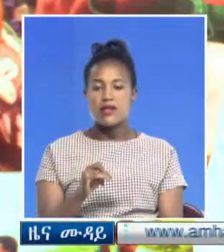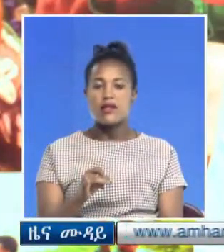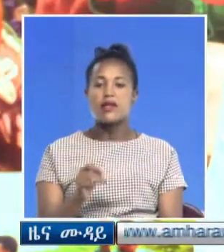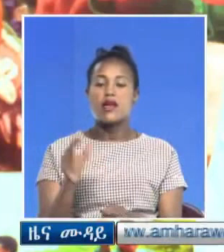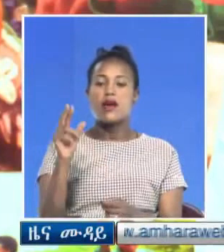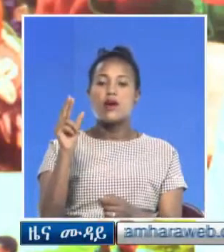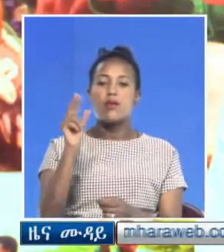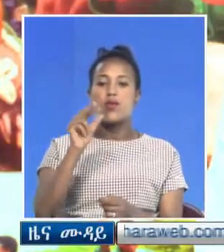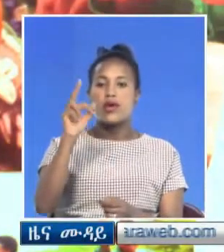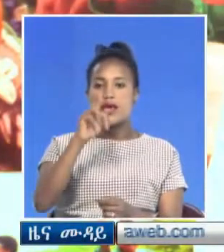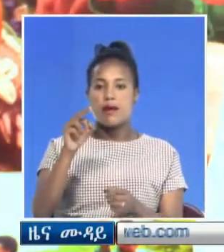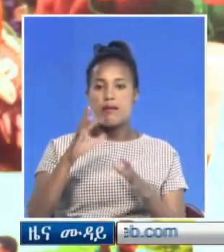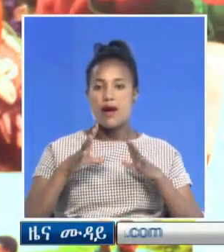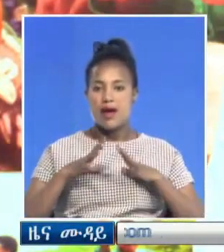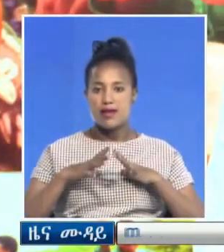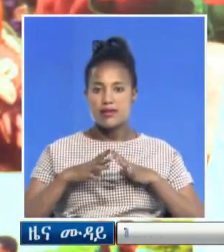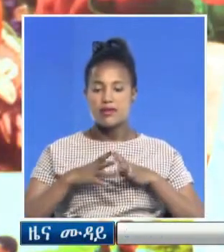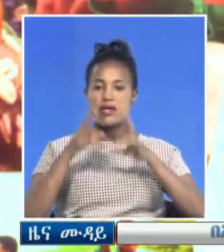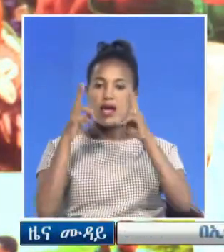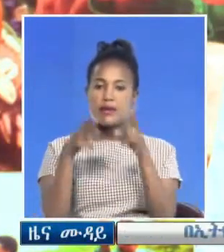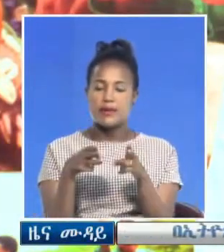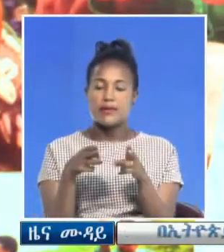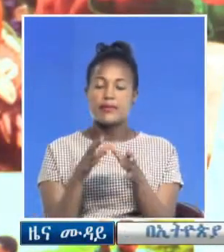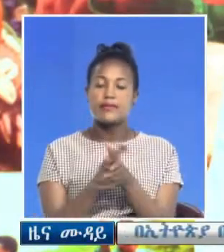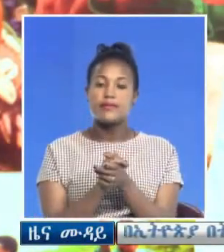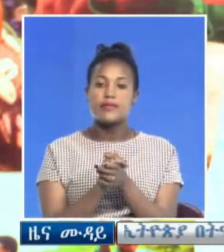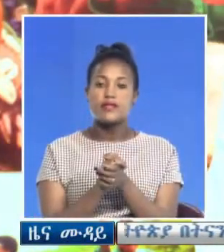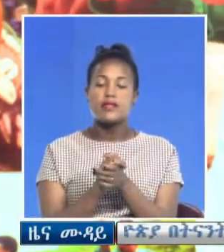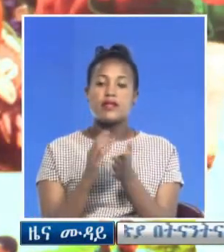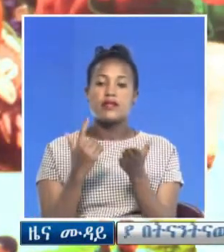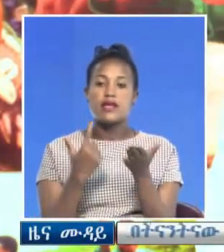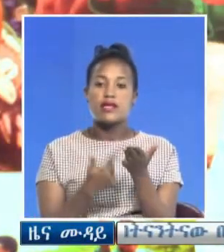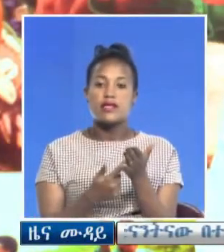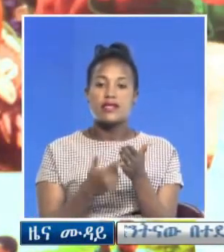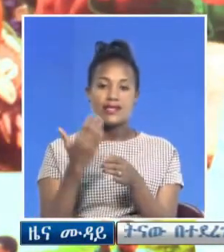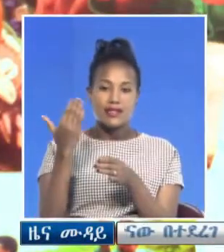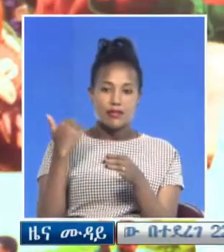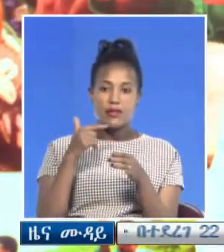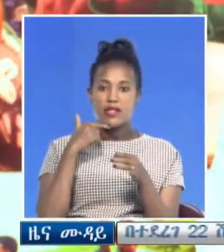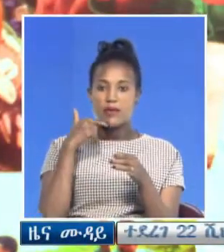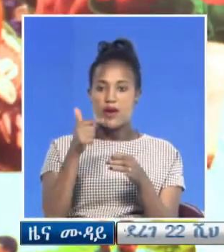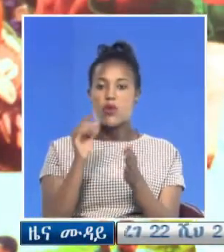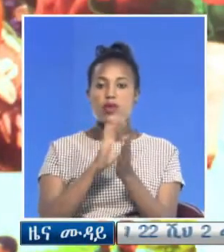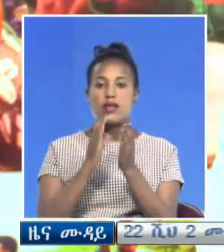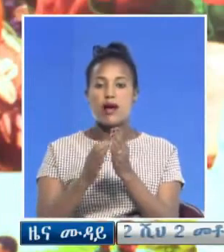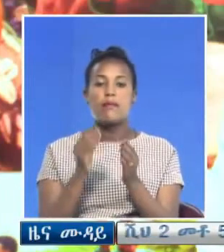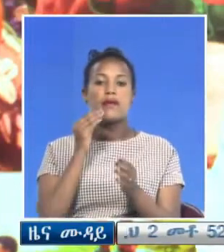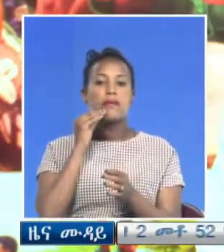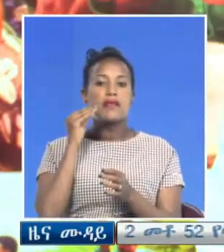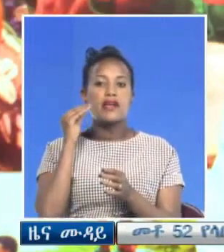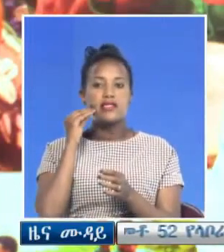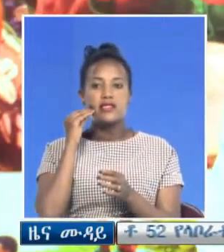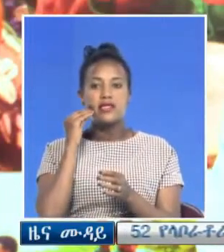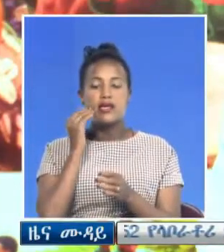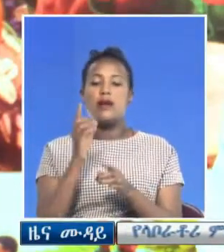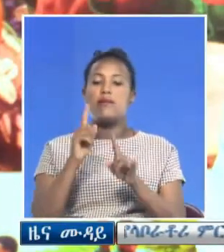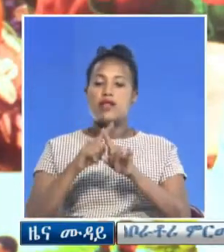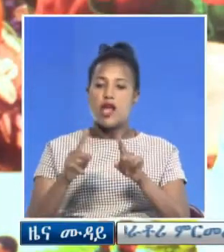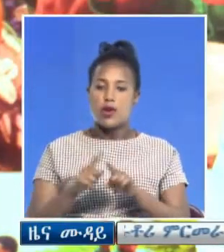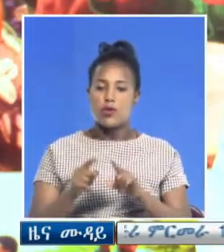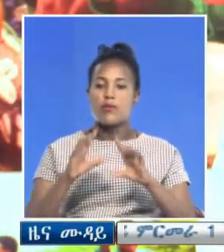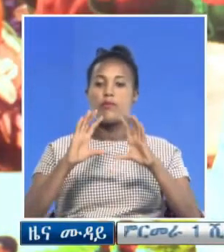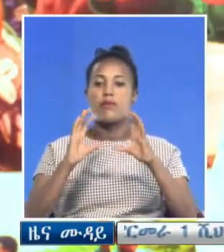የቡሄ በዓልን ስናከብር ይህንን ቅድም በተባለው አግባብ በየቤታችን በተለያዩ